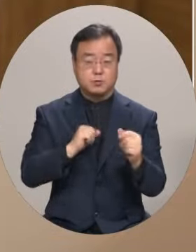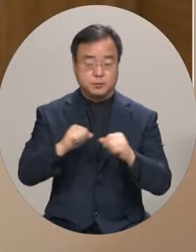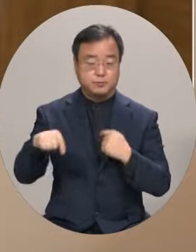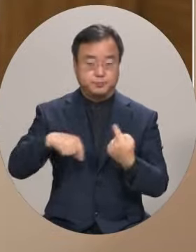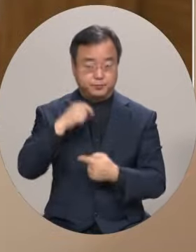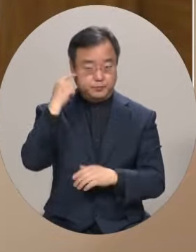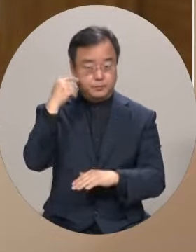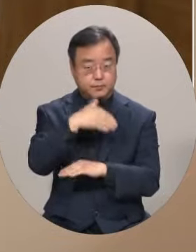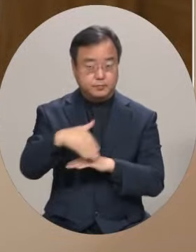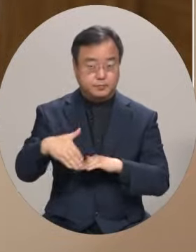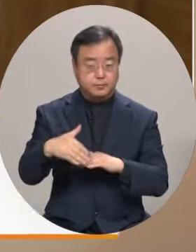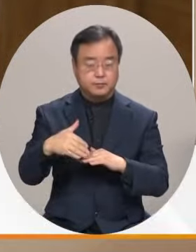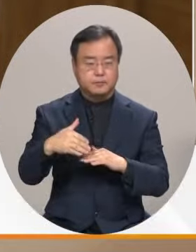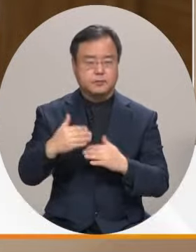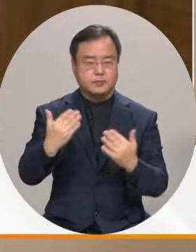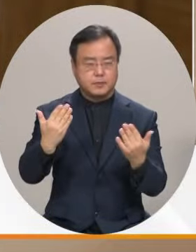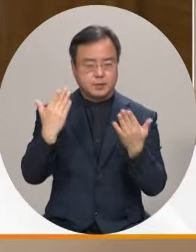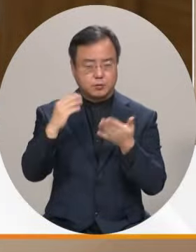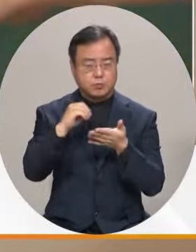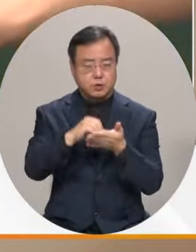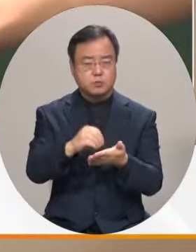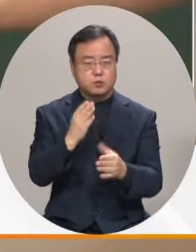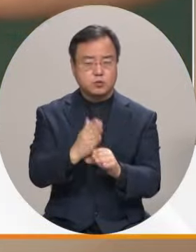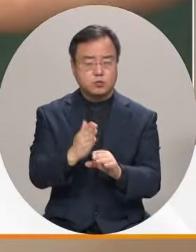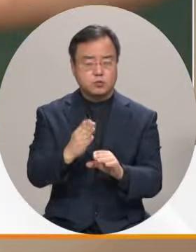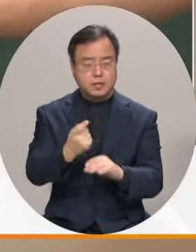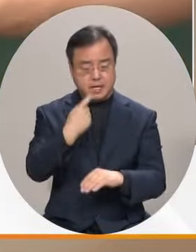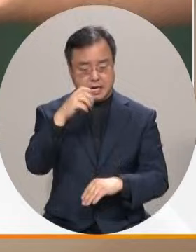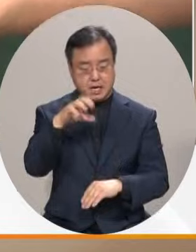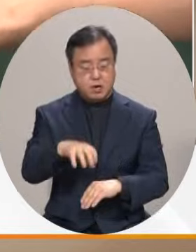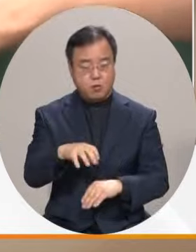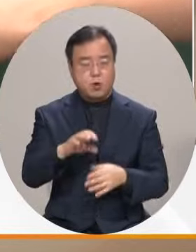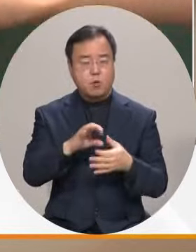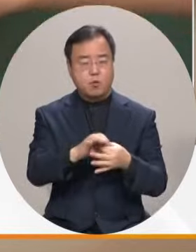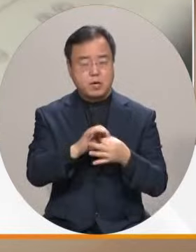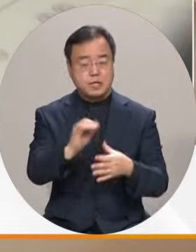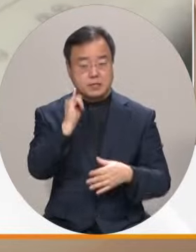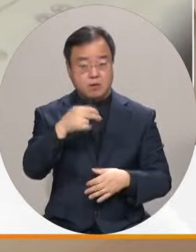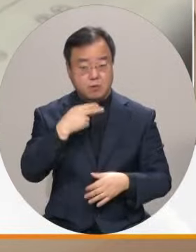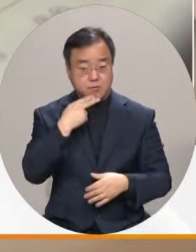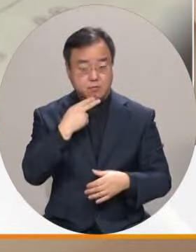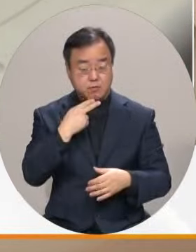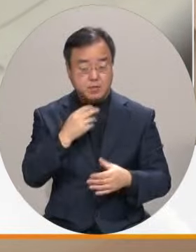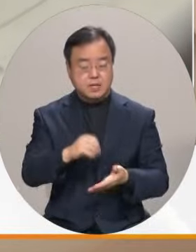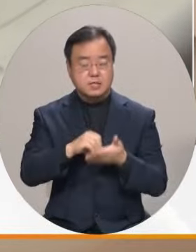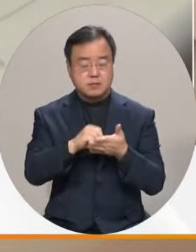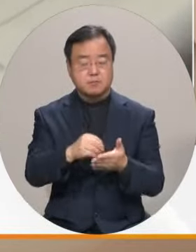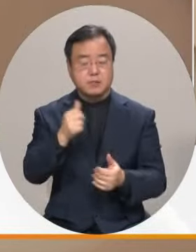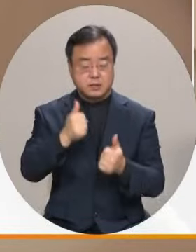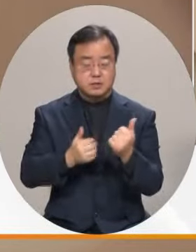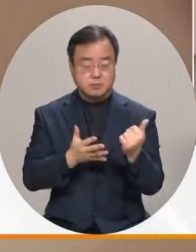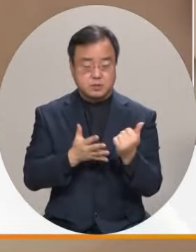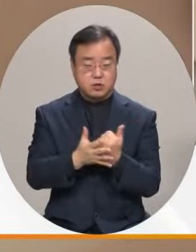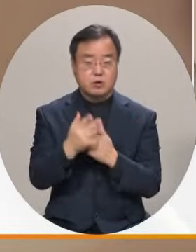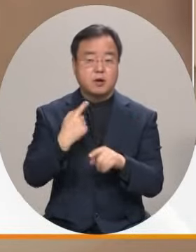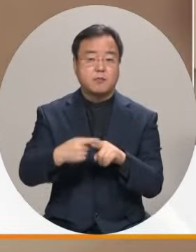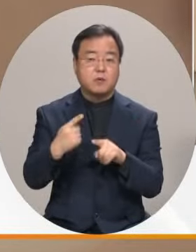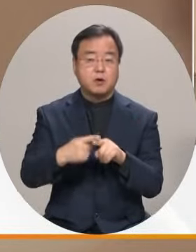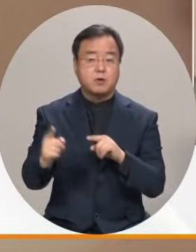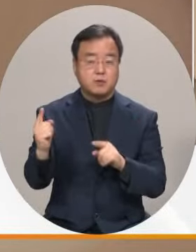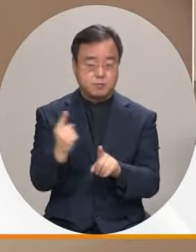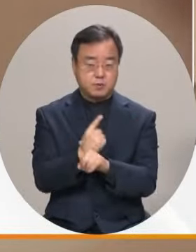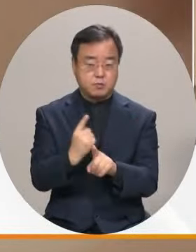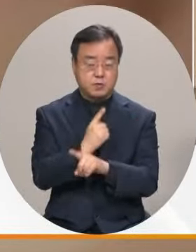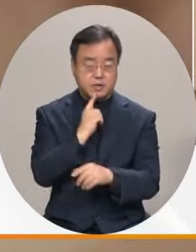입시 과정에서이 사교육 유발 요인들을 점검할 수 있는 입학 전형 영향 평가도 개선하기로 했는데요이 같은